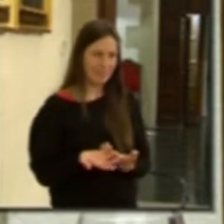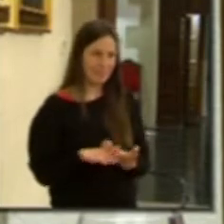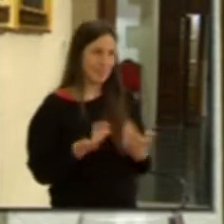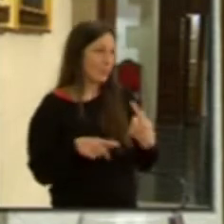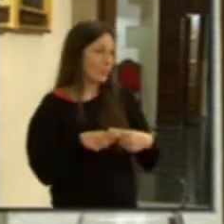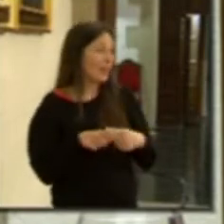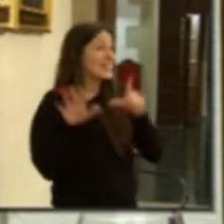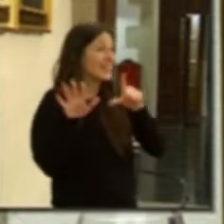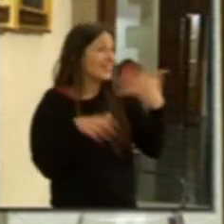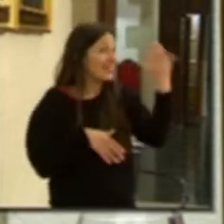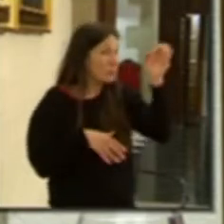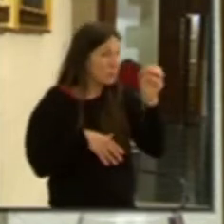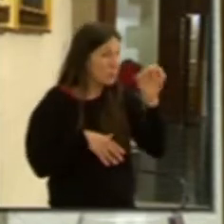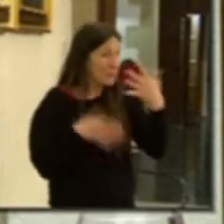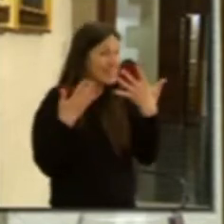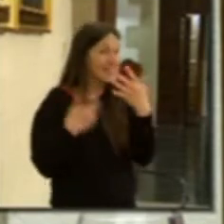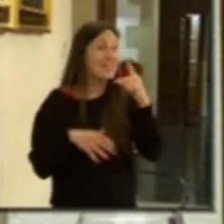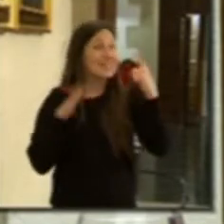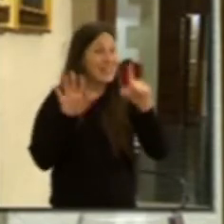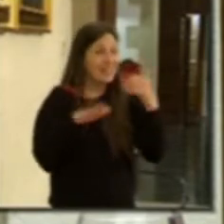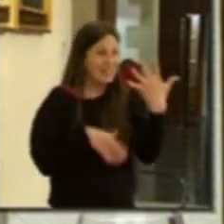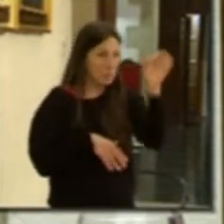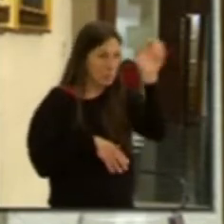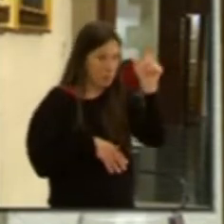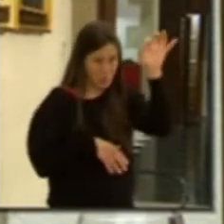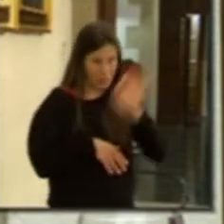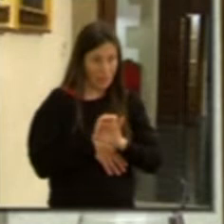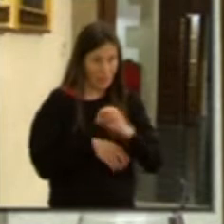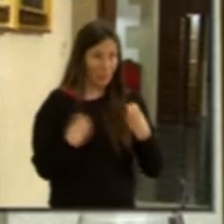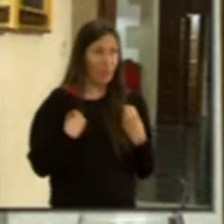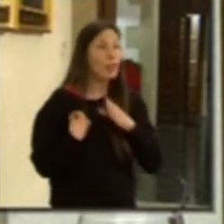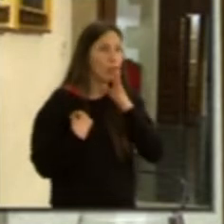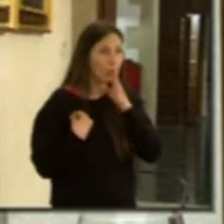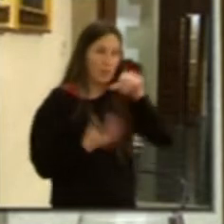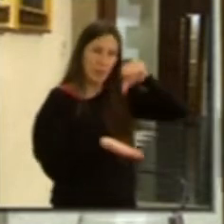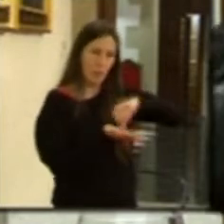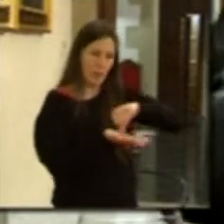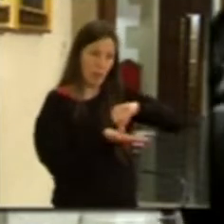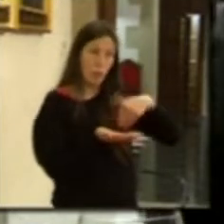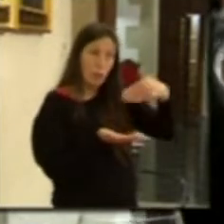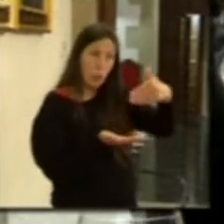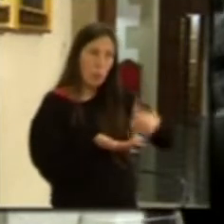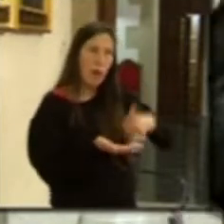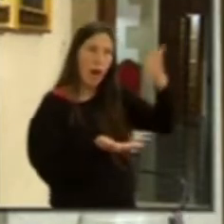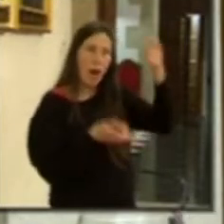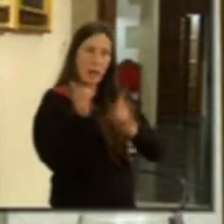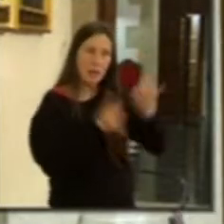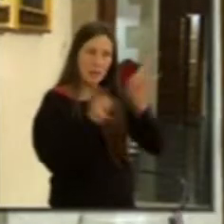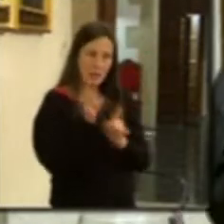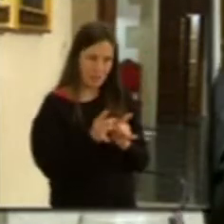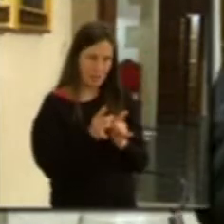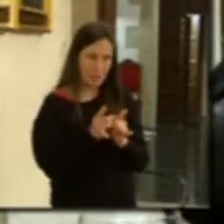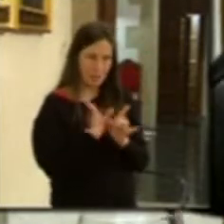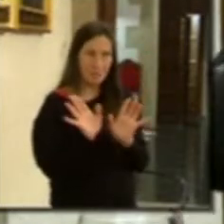75% de la gent viu en zones urbanes. I dieu, home, això és molt. Doncs encara serà més gran, perquè es preveu, si no hi ha cap canvi, veurem al final com